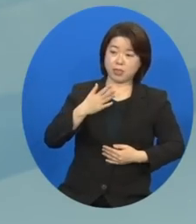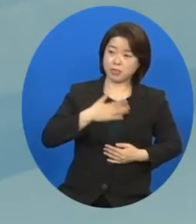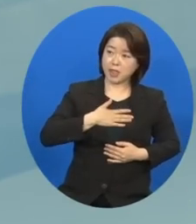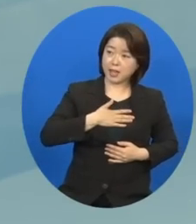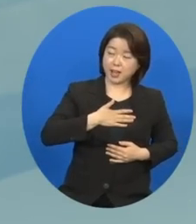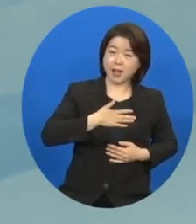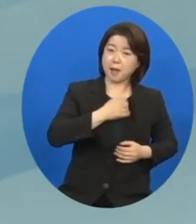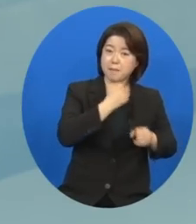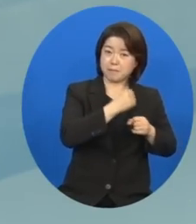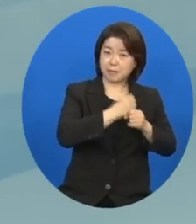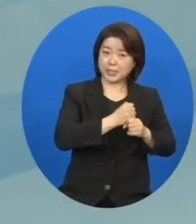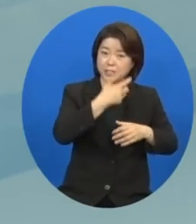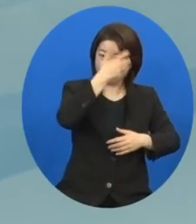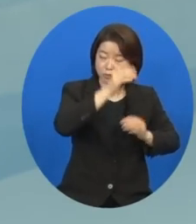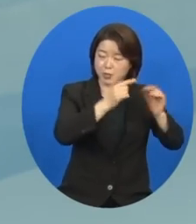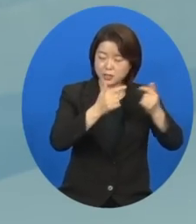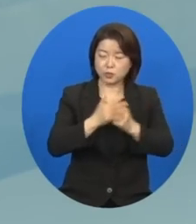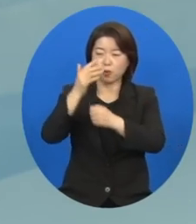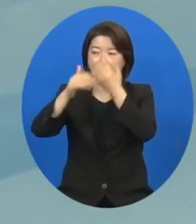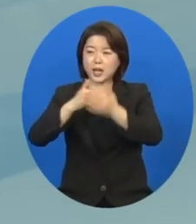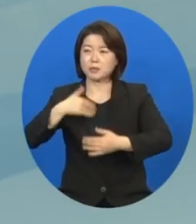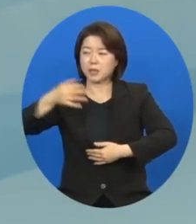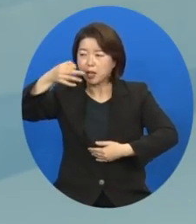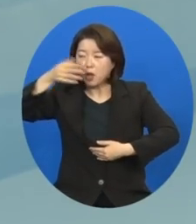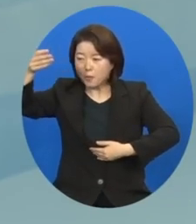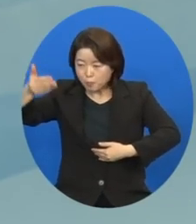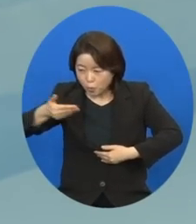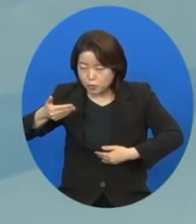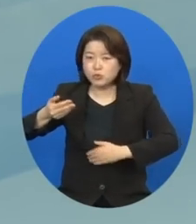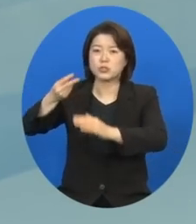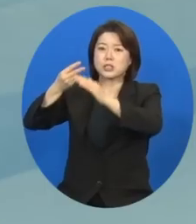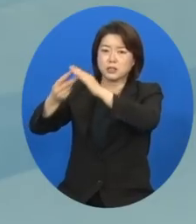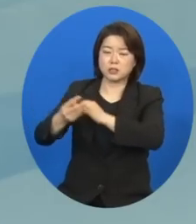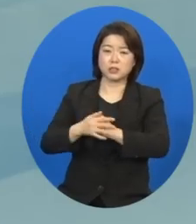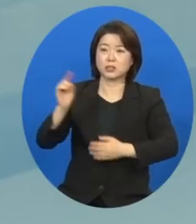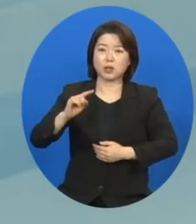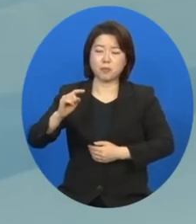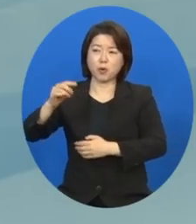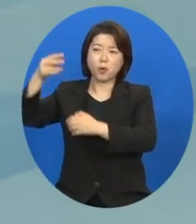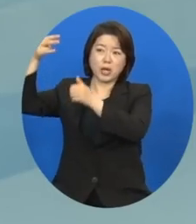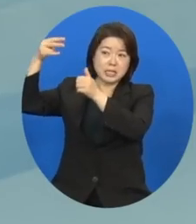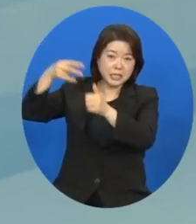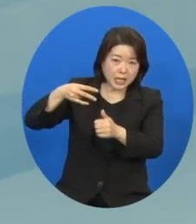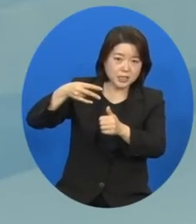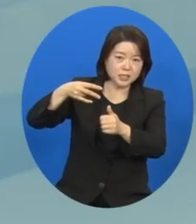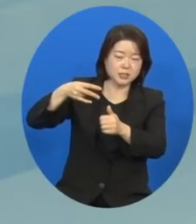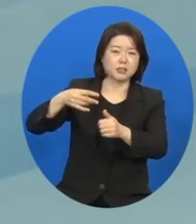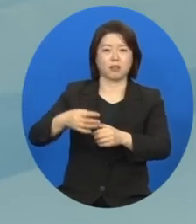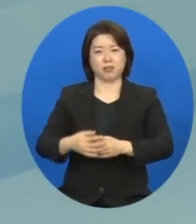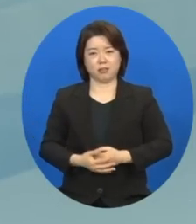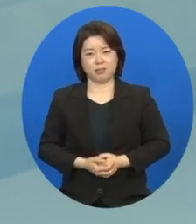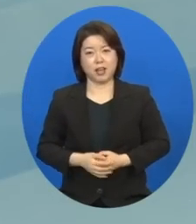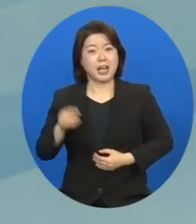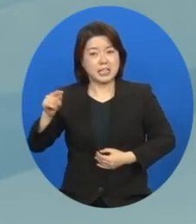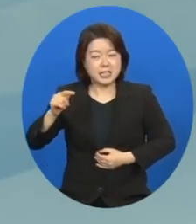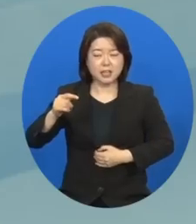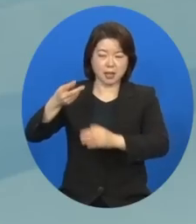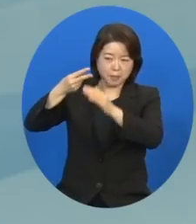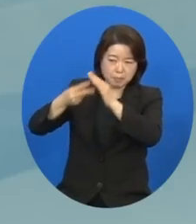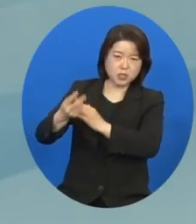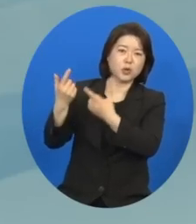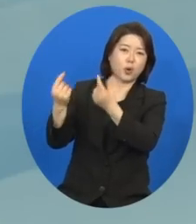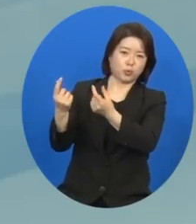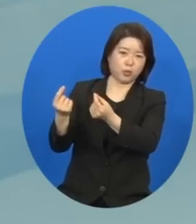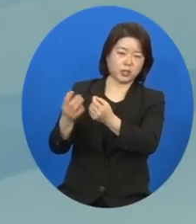아니고 하나님이 우리에게 보여주신 것, 다른 말로 계시입니다. Revelation이라고 하죠. 그것이 비전이에요. 근데